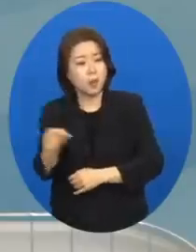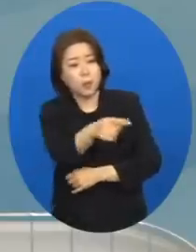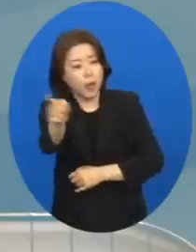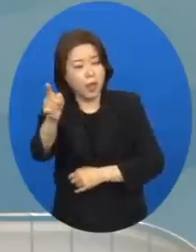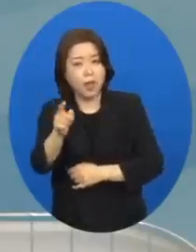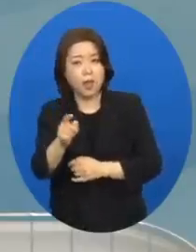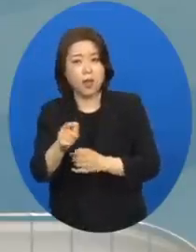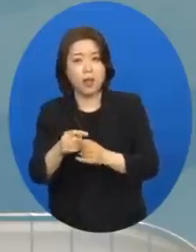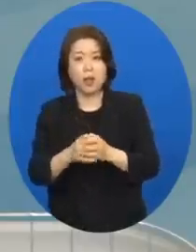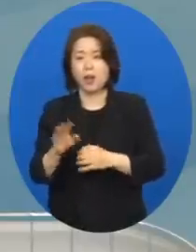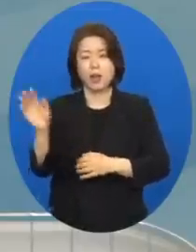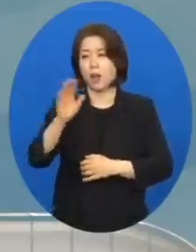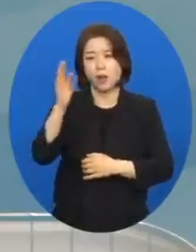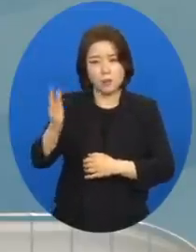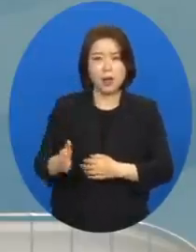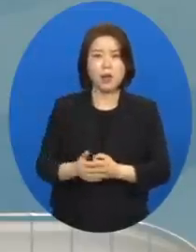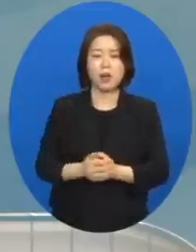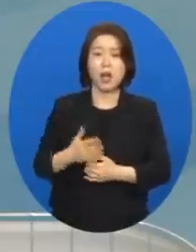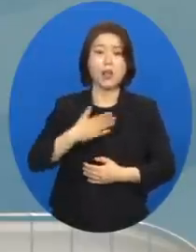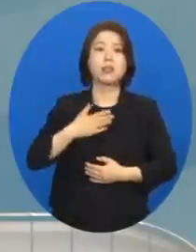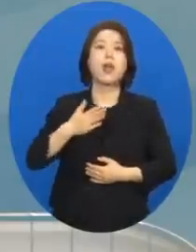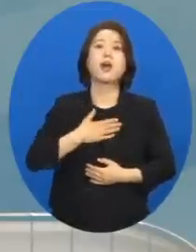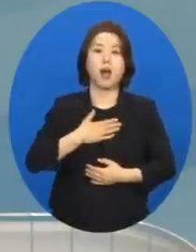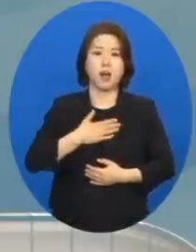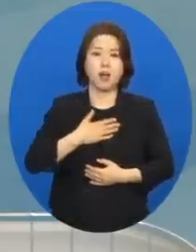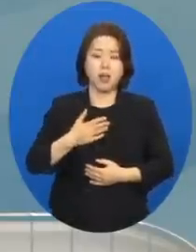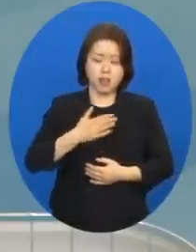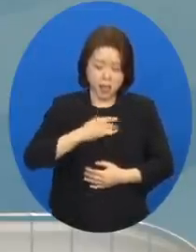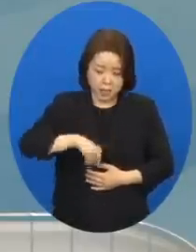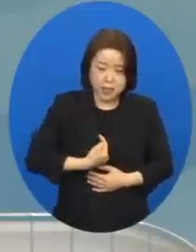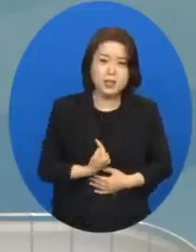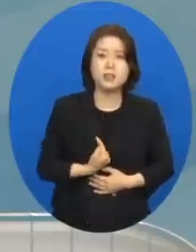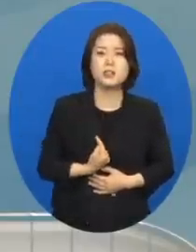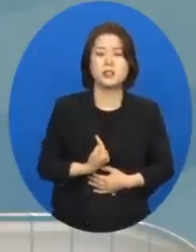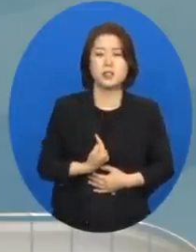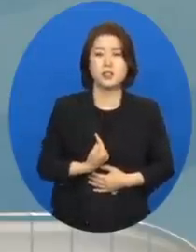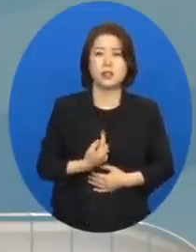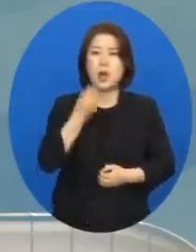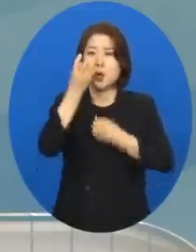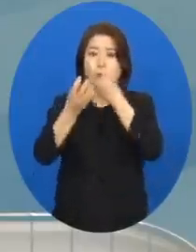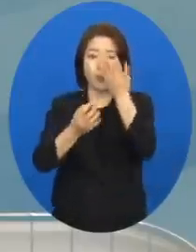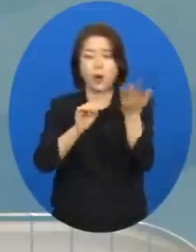합니까? 우리가 합시다. 우리 자신이 합시다.